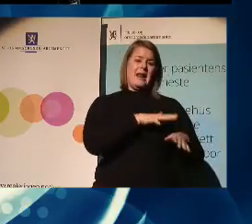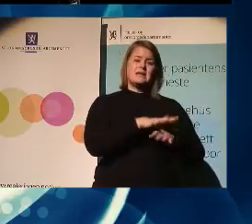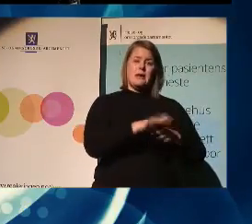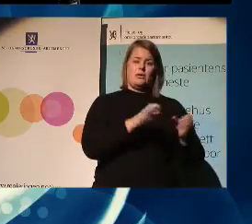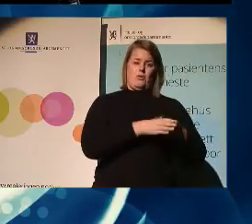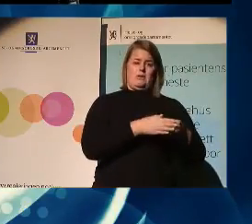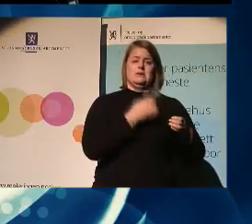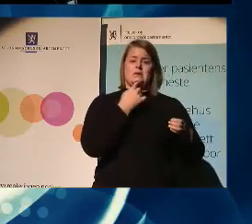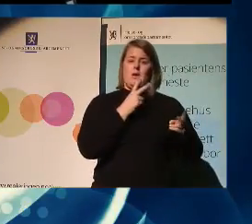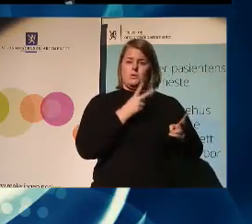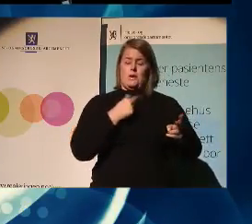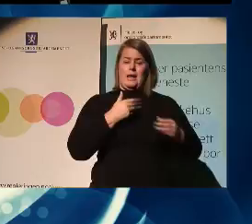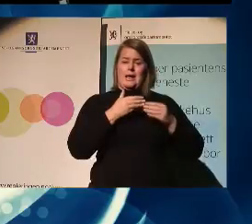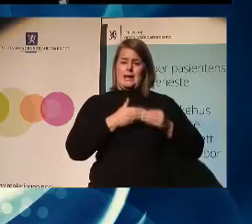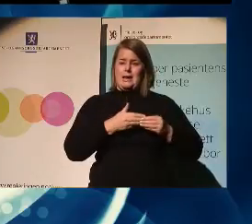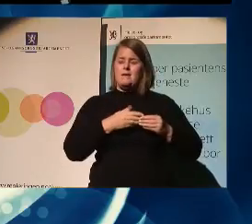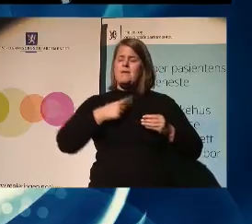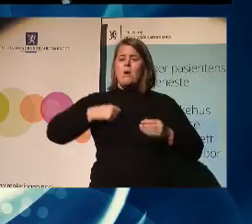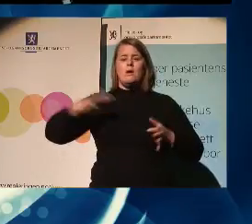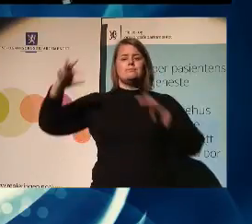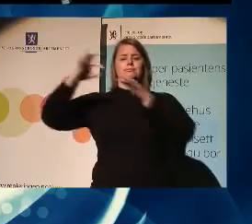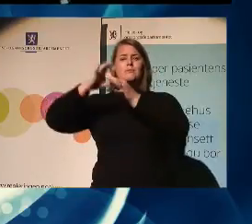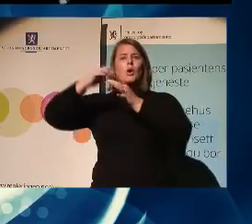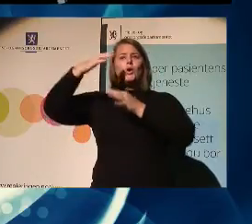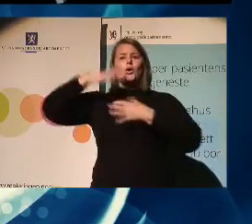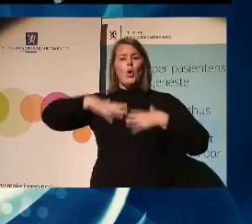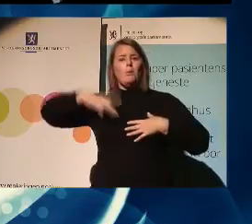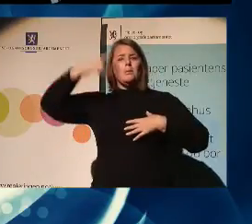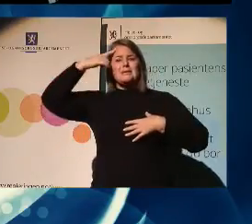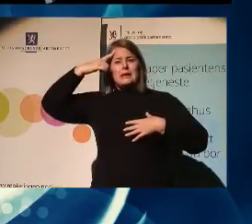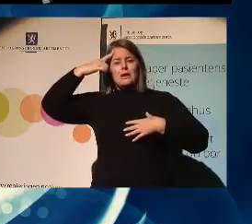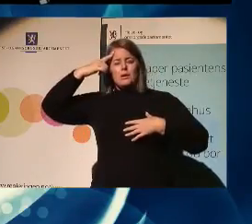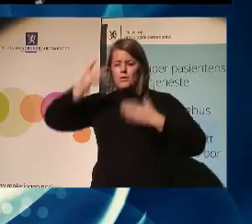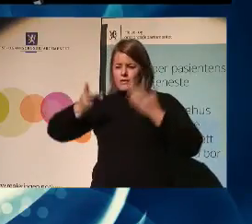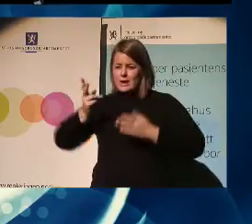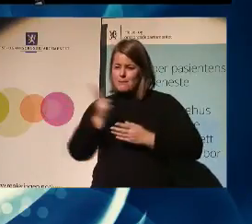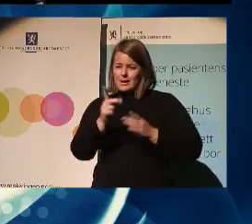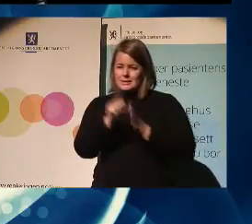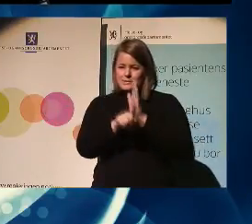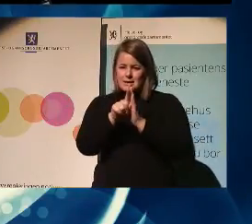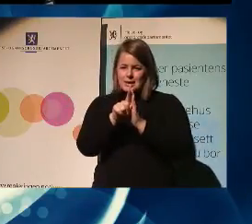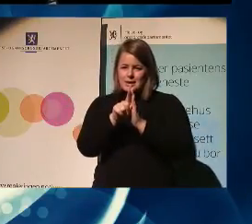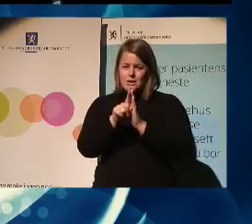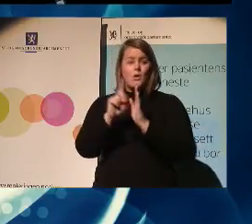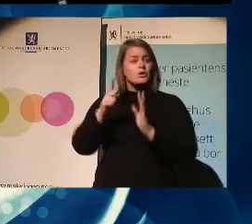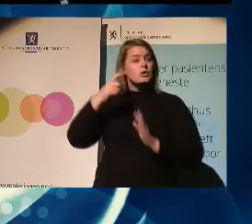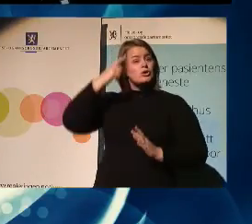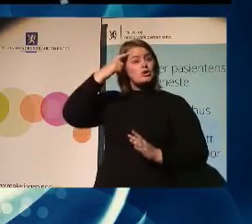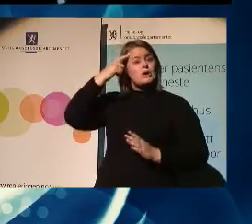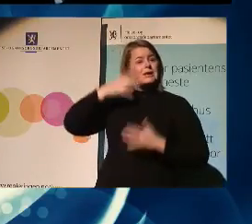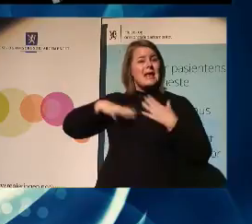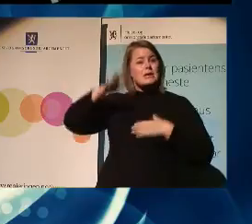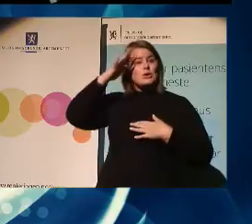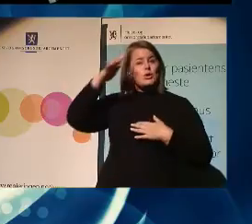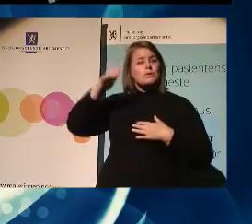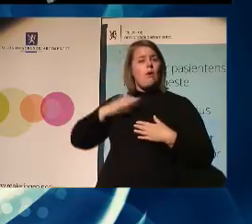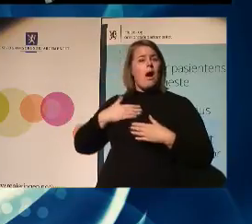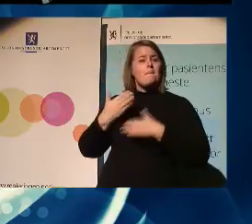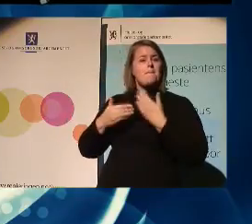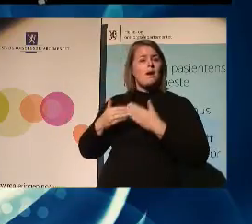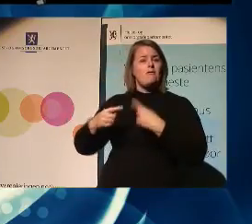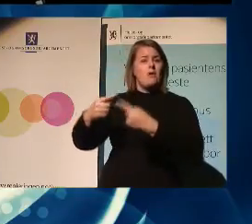se kropp og sinn samtidig. Det viktig at vi også jobber med pakkeforløp innen psykisk helse og rus. For kanskje det de